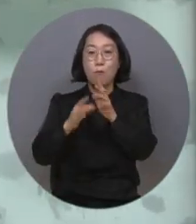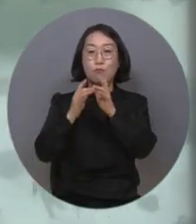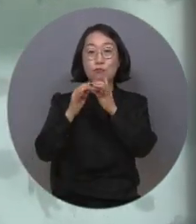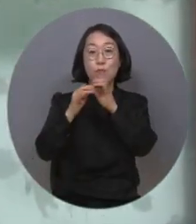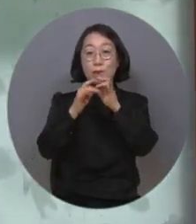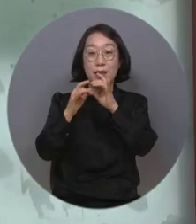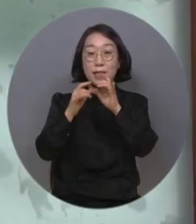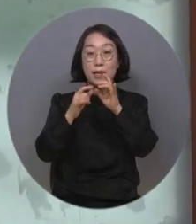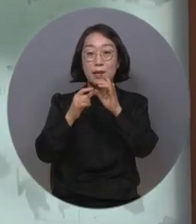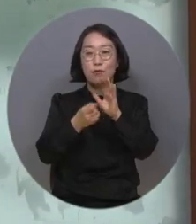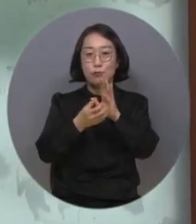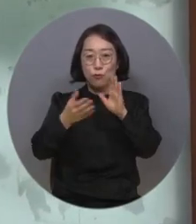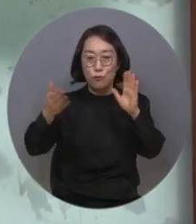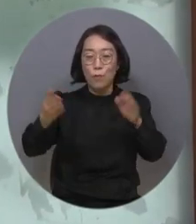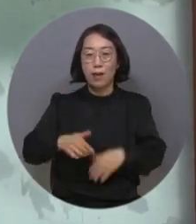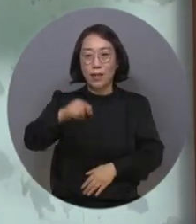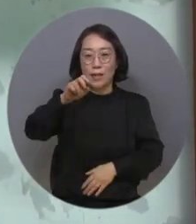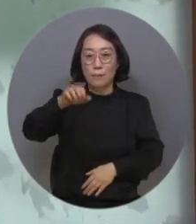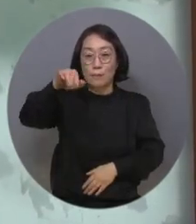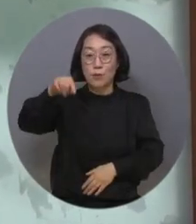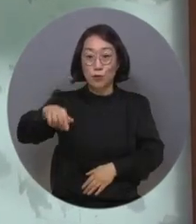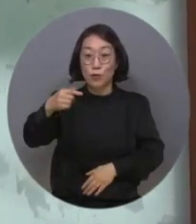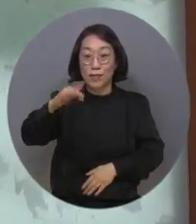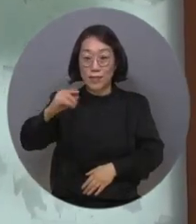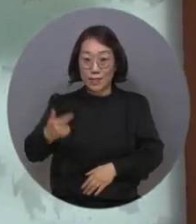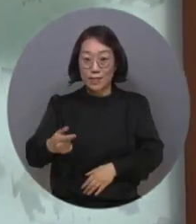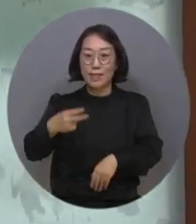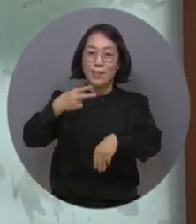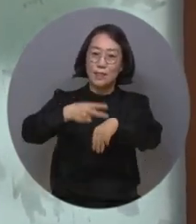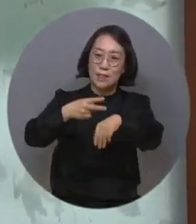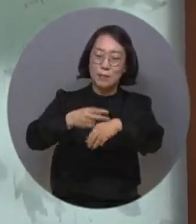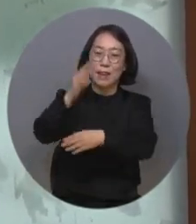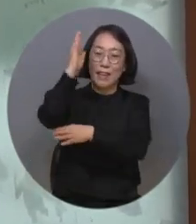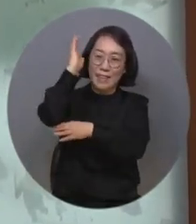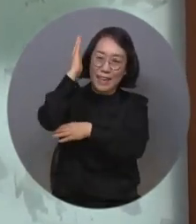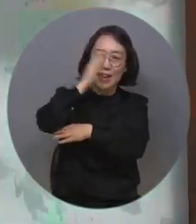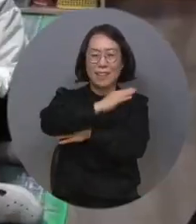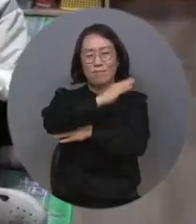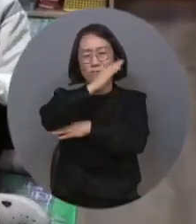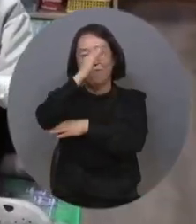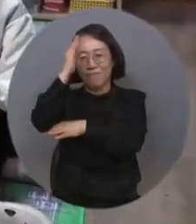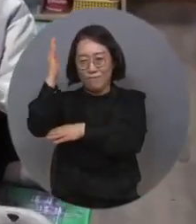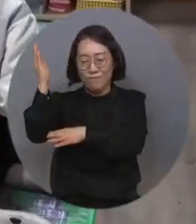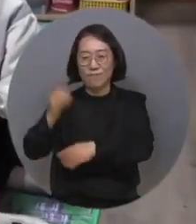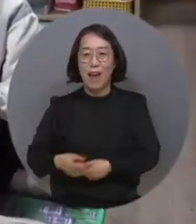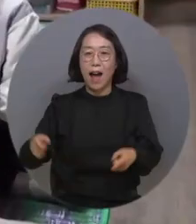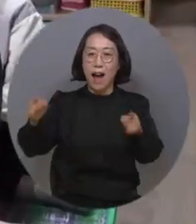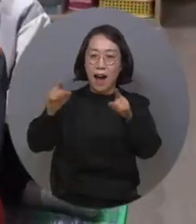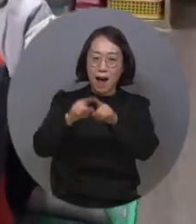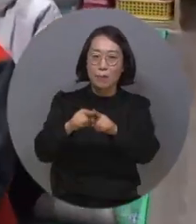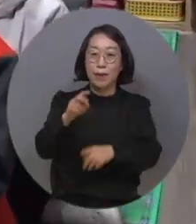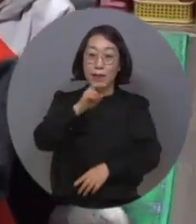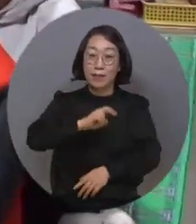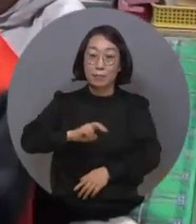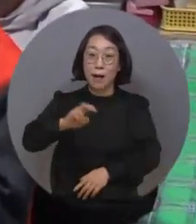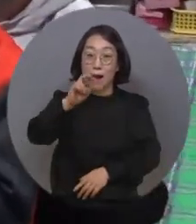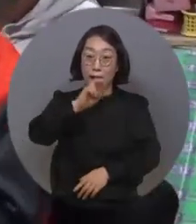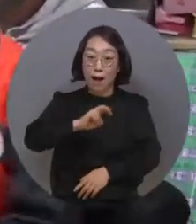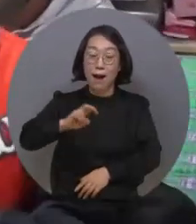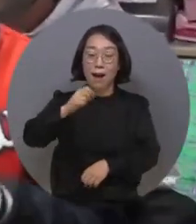유명한 풀깨비 김충근 선생님이 풀어놓는 이야기 보따리와 함께 부르는 동요로